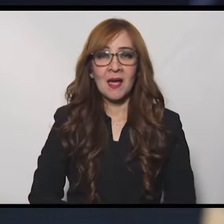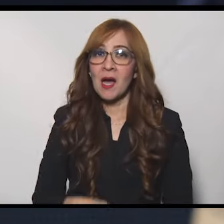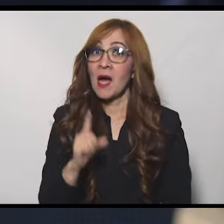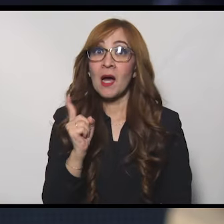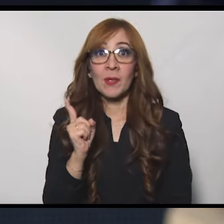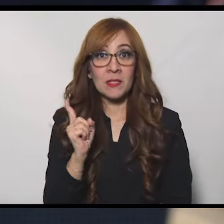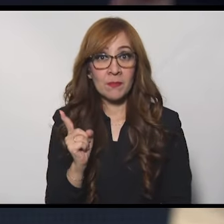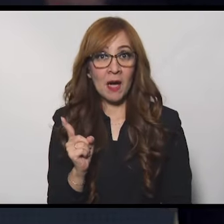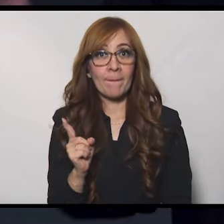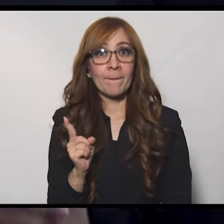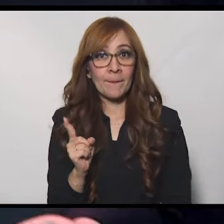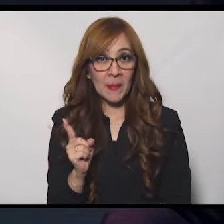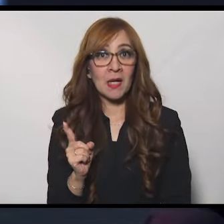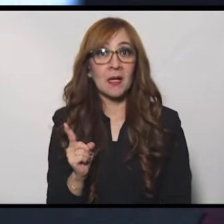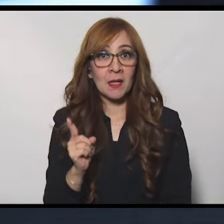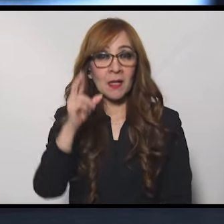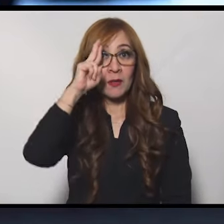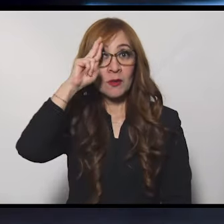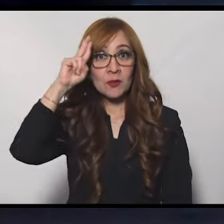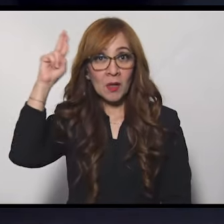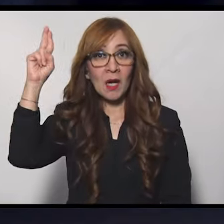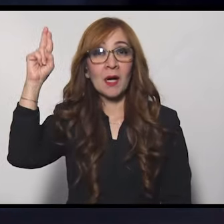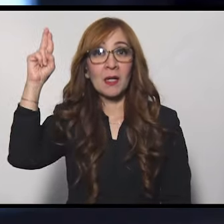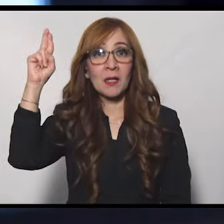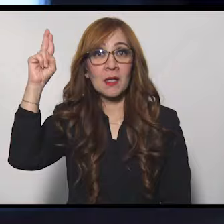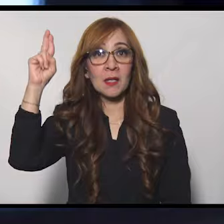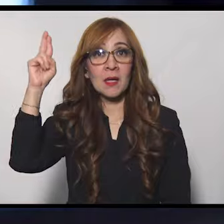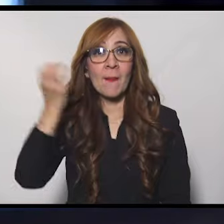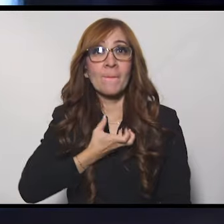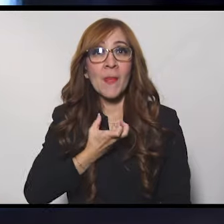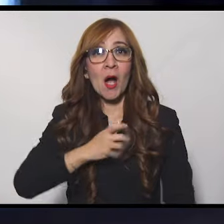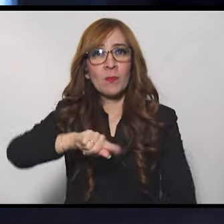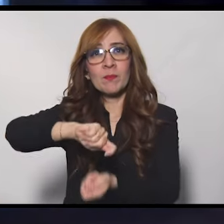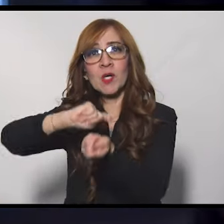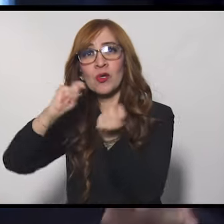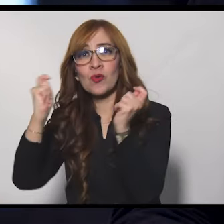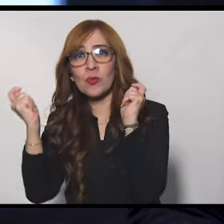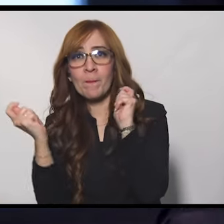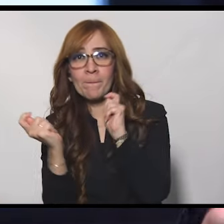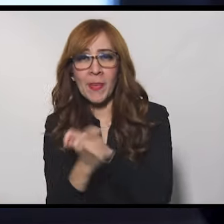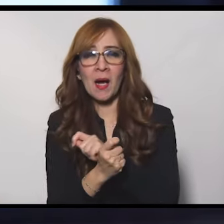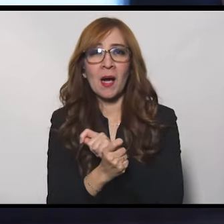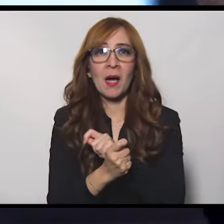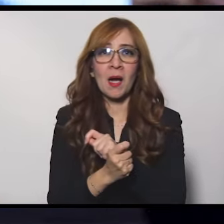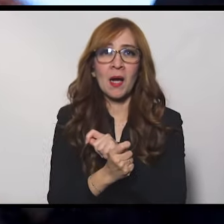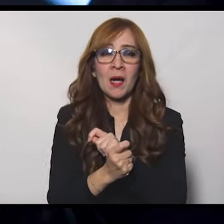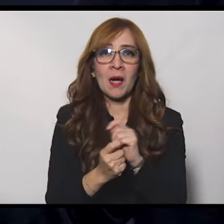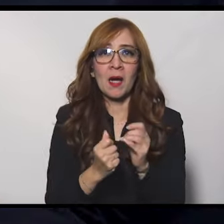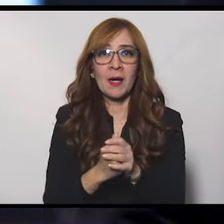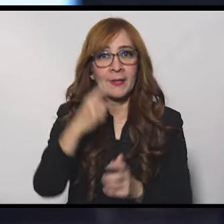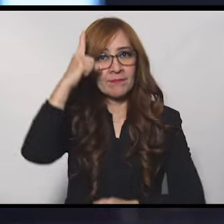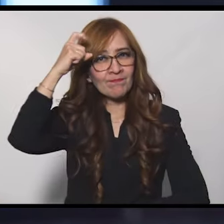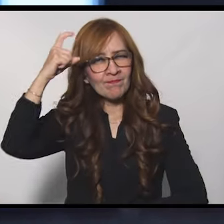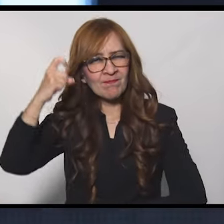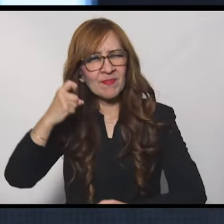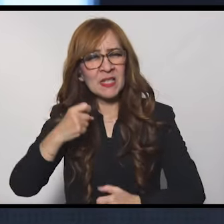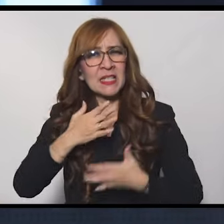Because what? God will change your mourning into a dancing.